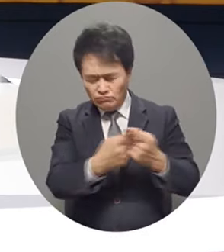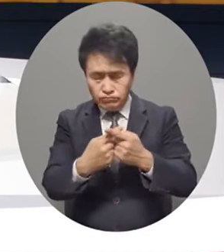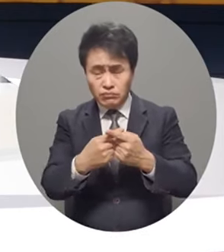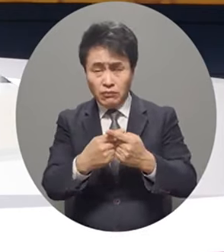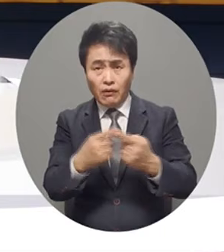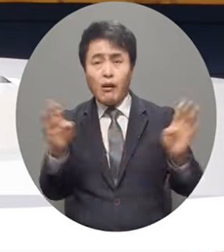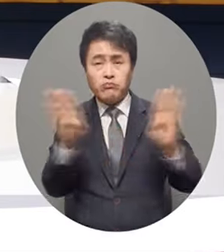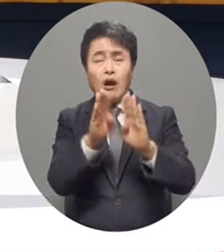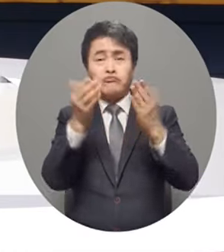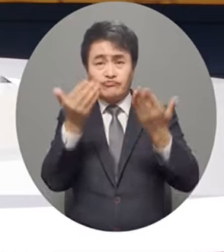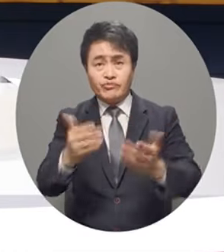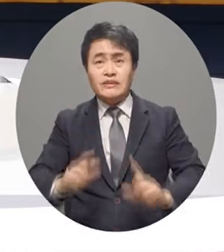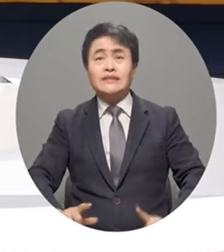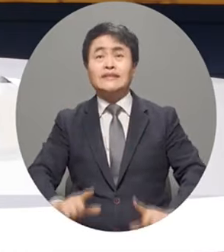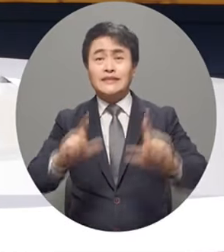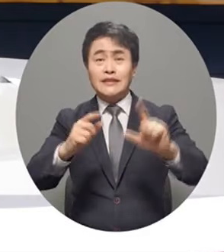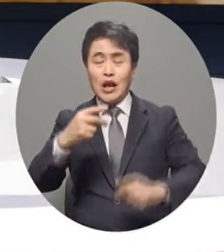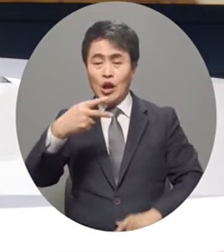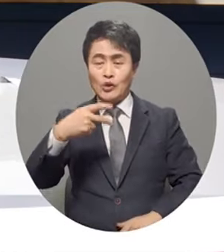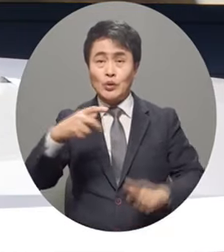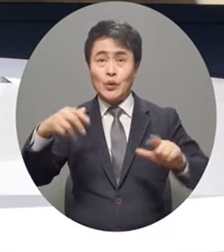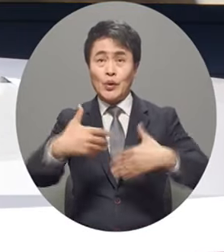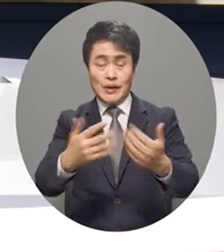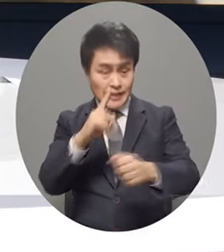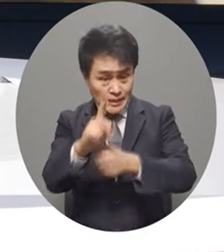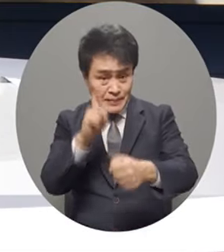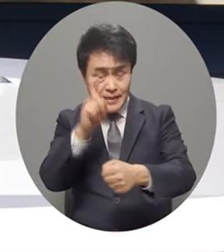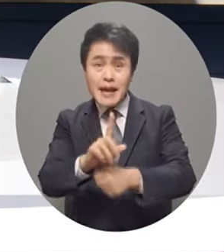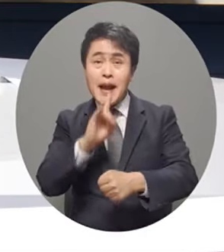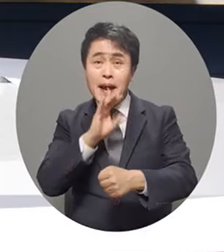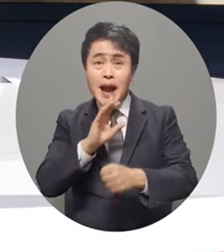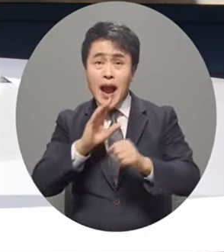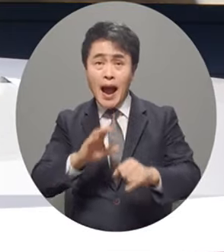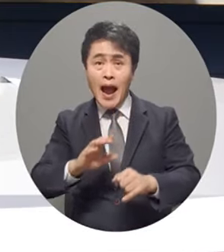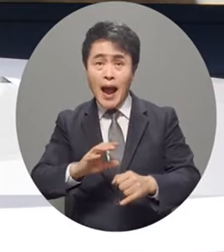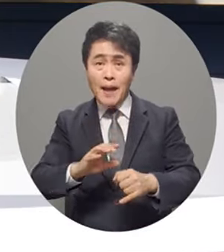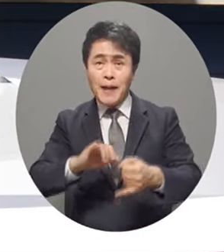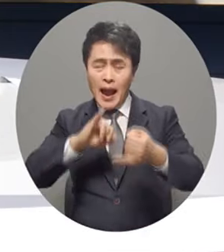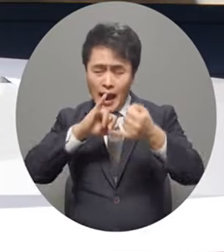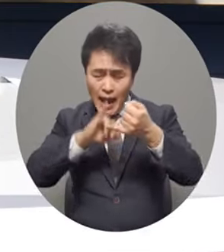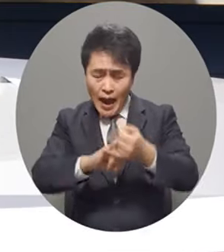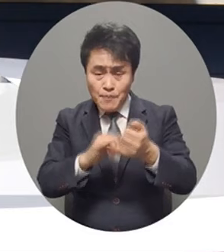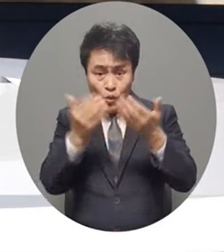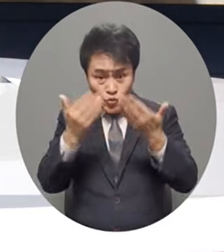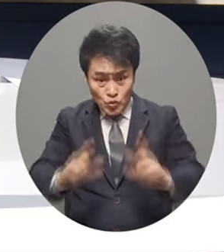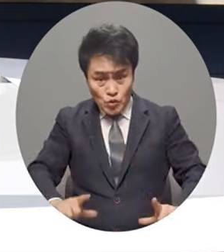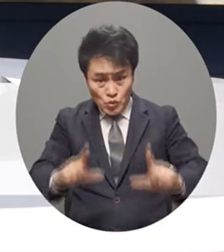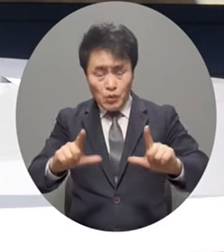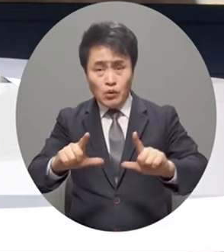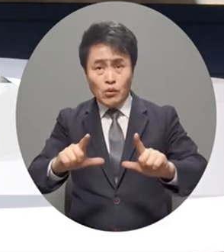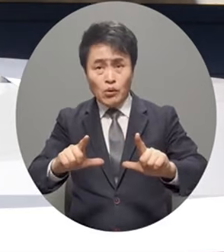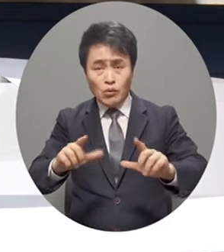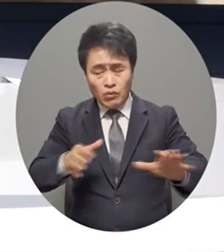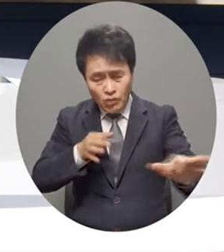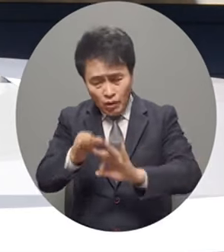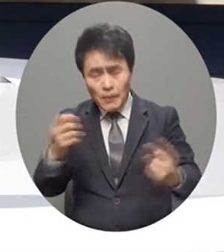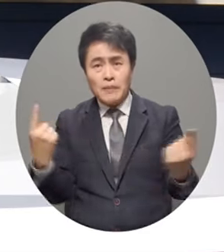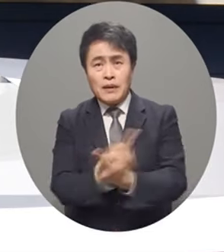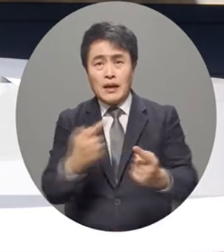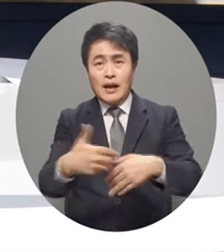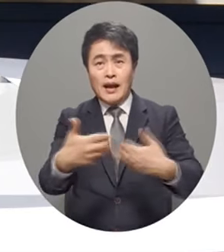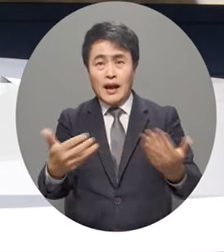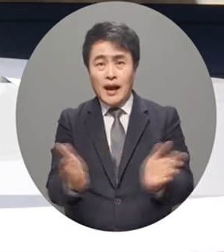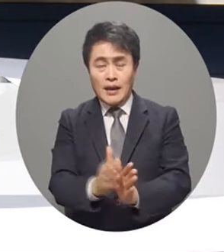하는 날인데요. 서초구가 11년 만에 의무 휴업일을 평일로 바꾸면서 자치구내 대형마트들이